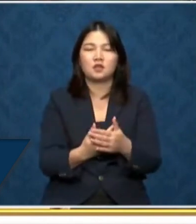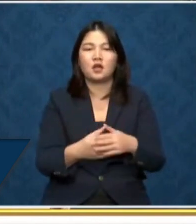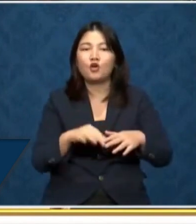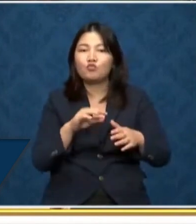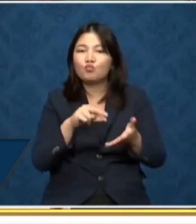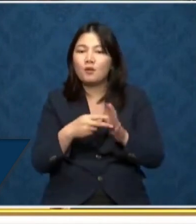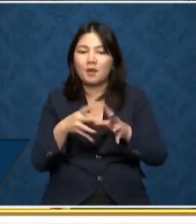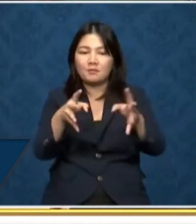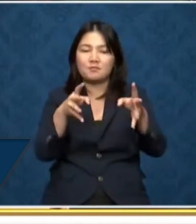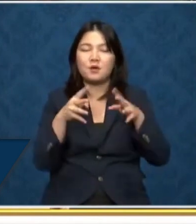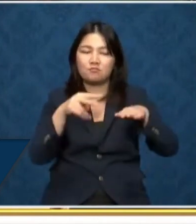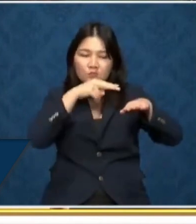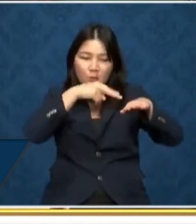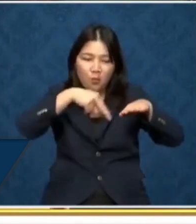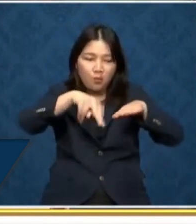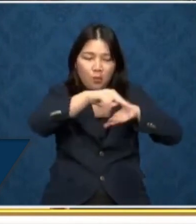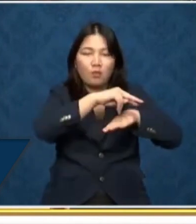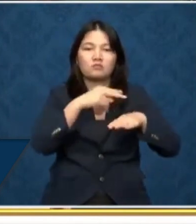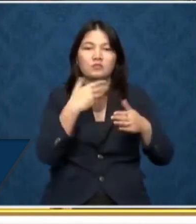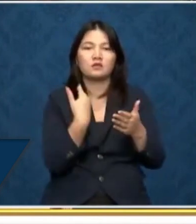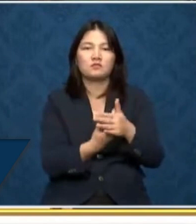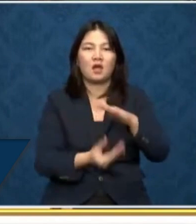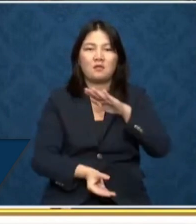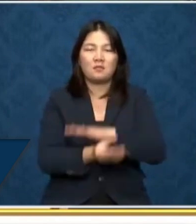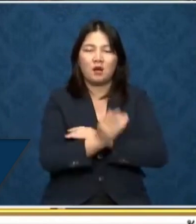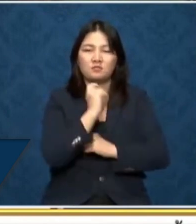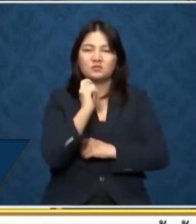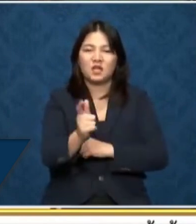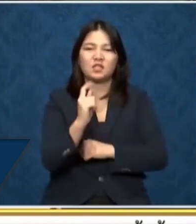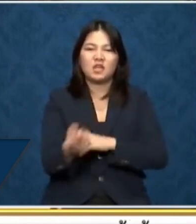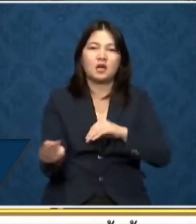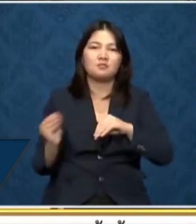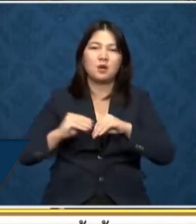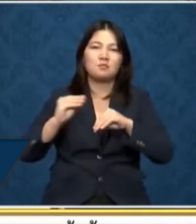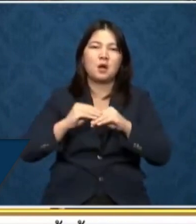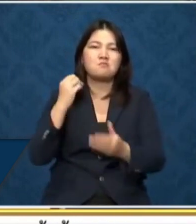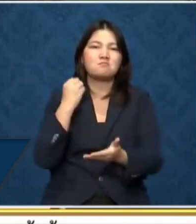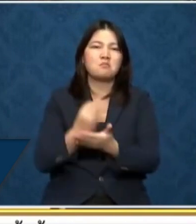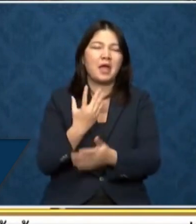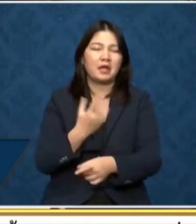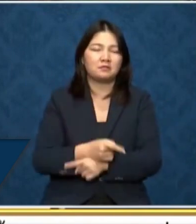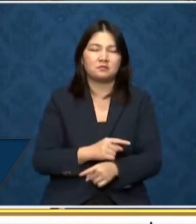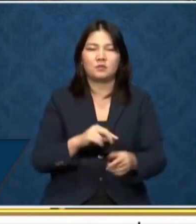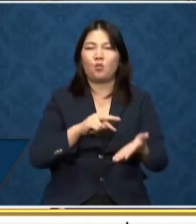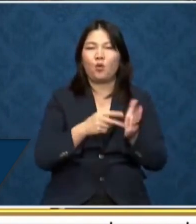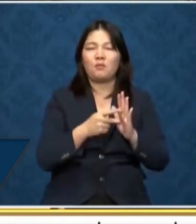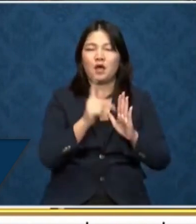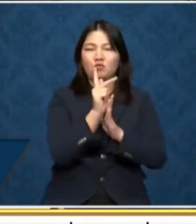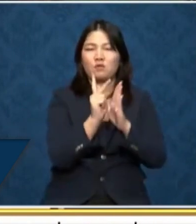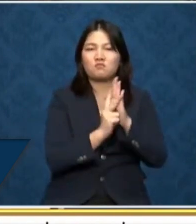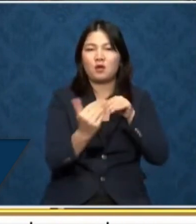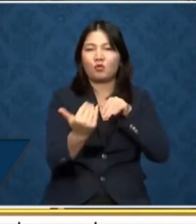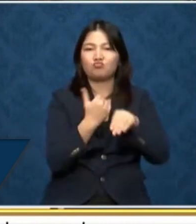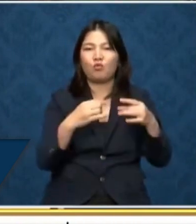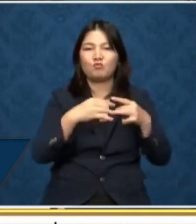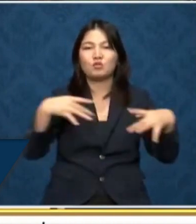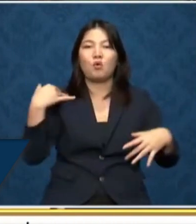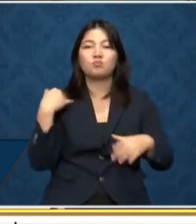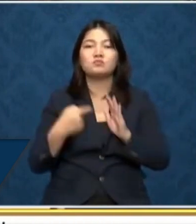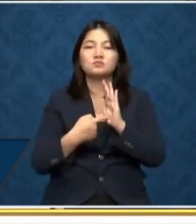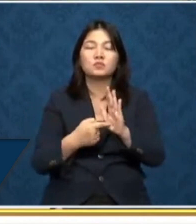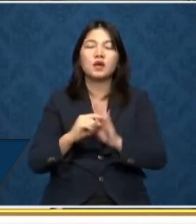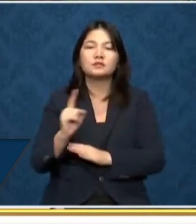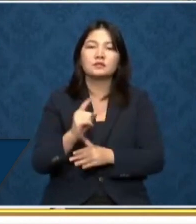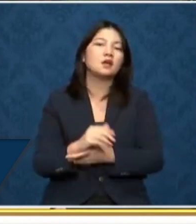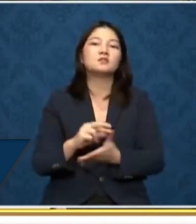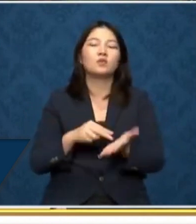ถนอกสถานที่ที่ไม่เป็นไปตามระเบียบของกรมขนส่งทางบกเช่นการเรียกเก็บภาษีรถยนต์ที่มีค่าธรรมเนียม